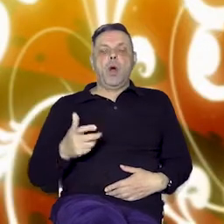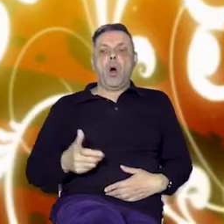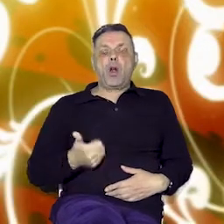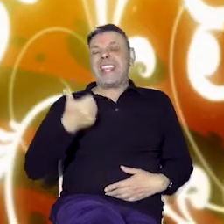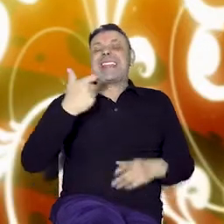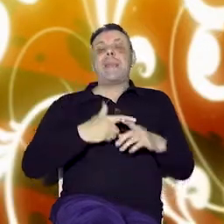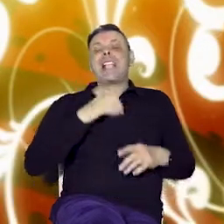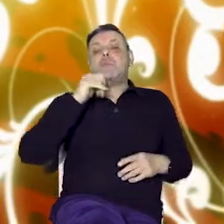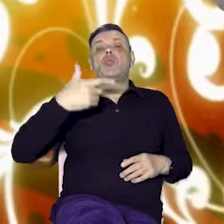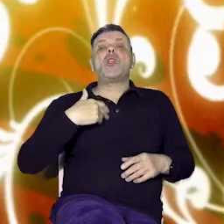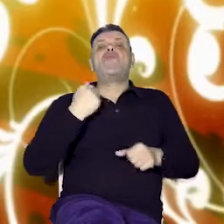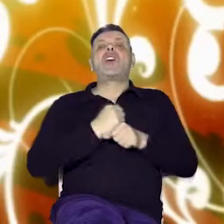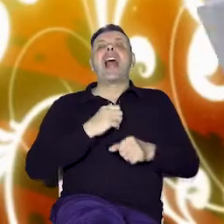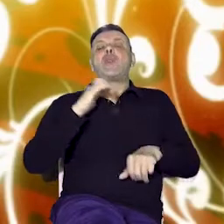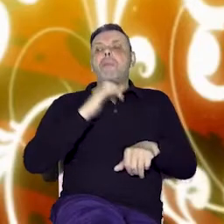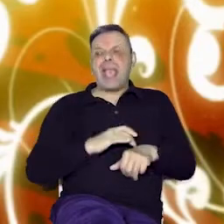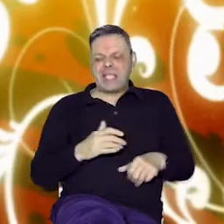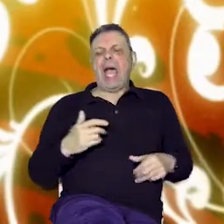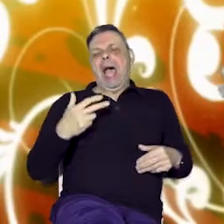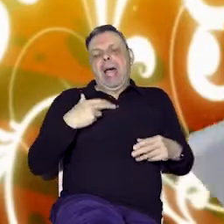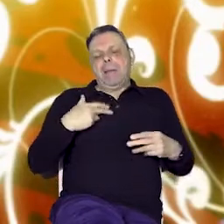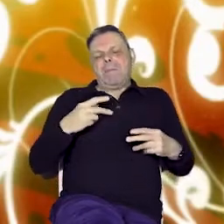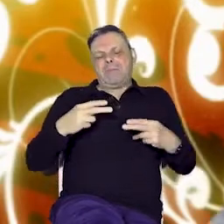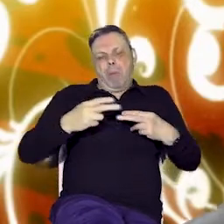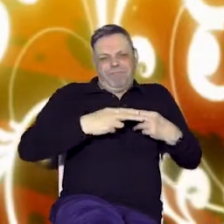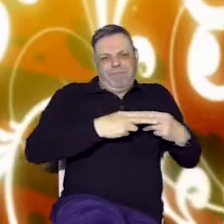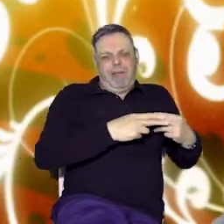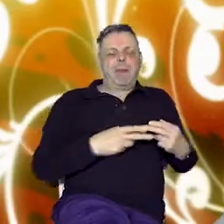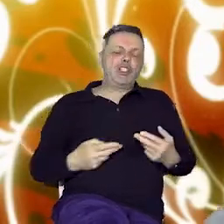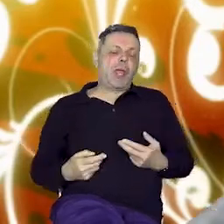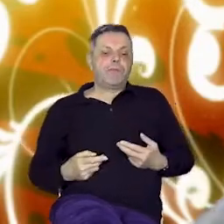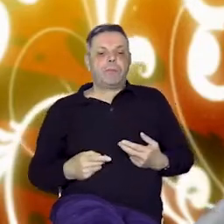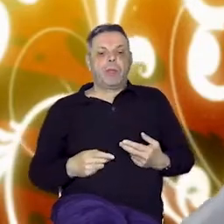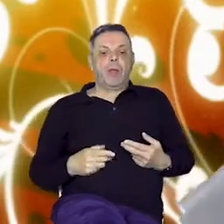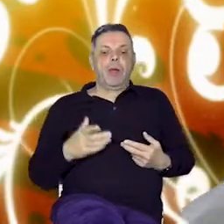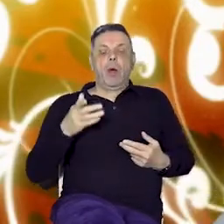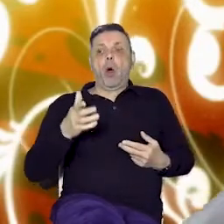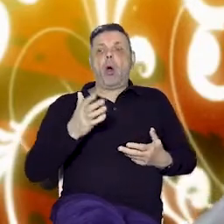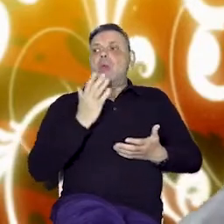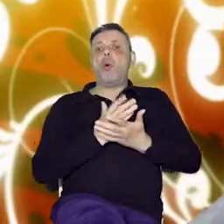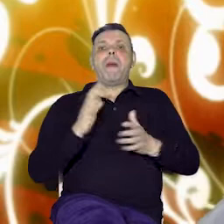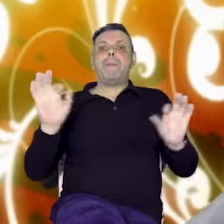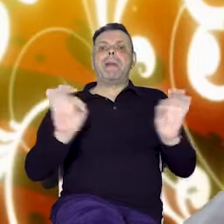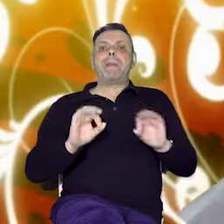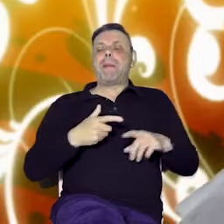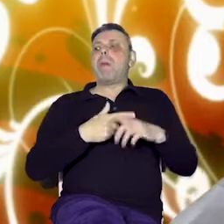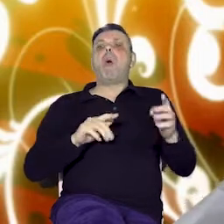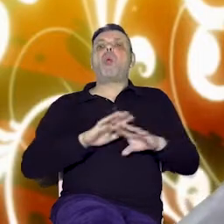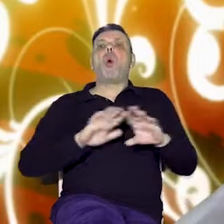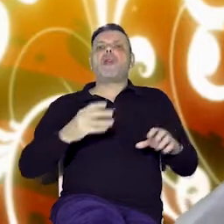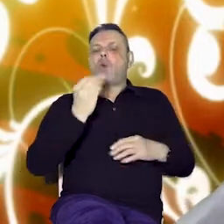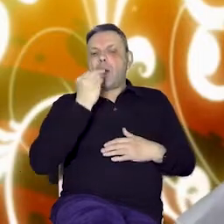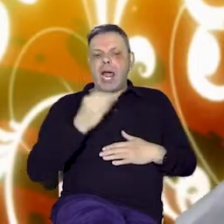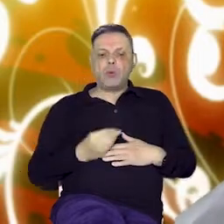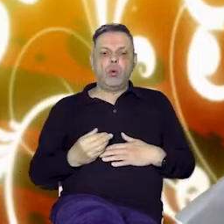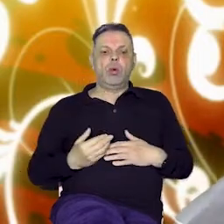radnog mjesta. Mi imamo malo sreću ipak jer smo manji. Ali, znači, one već kupe pripremljenu polugotovu hranu